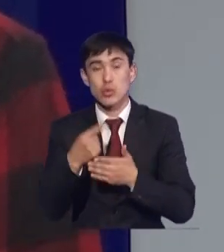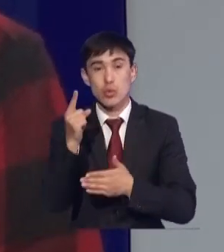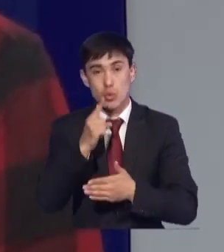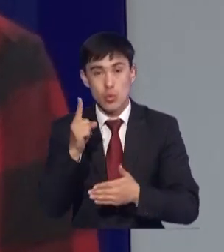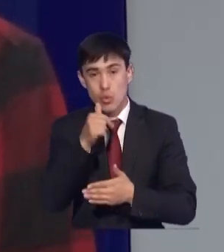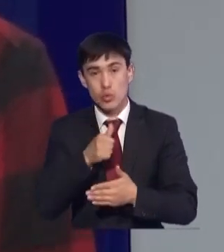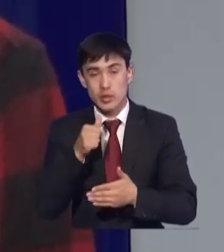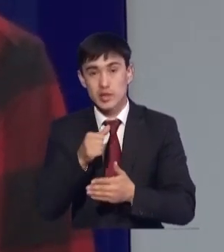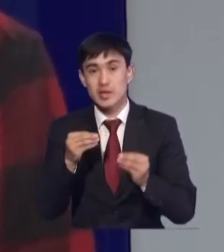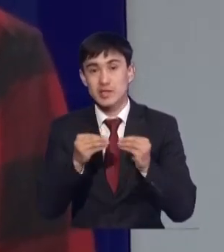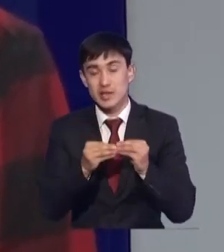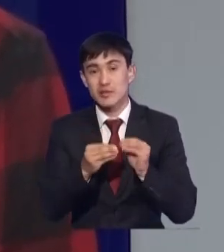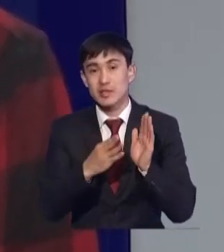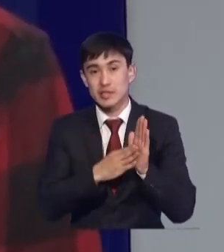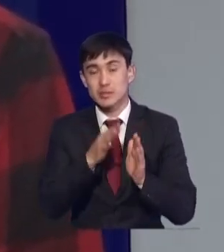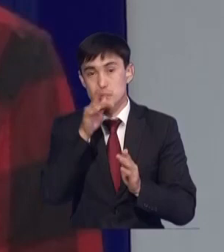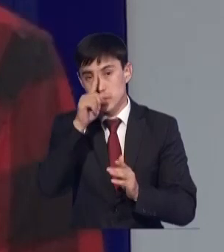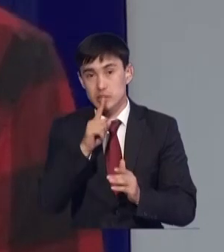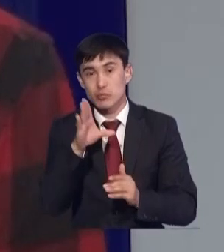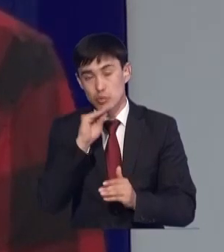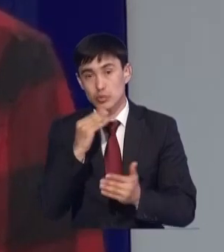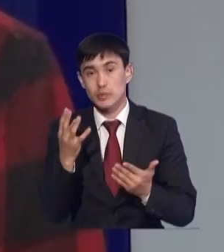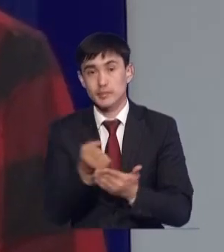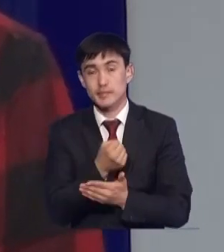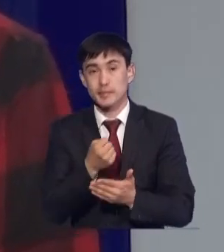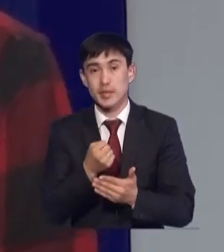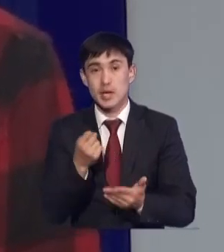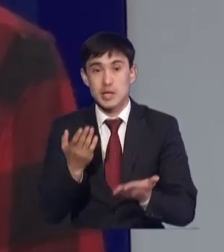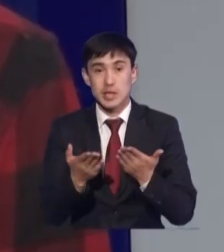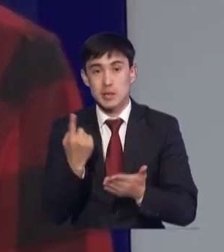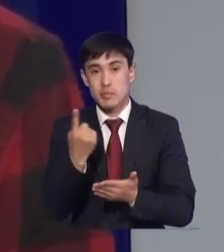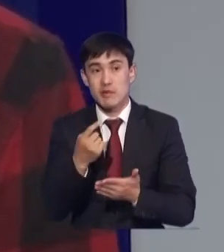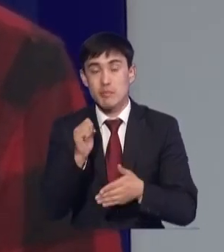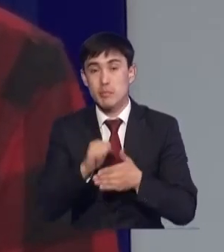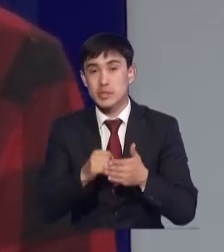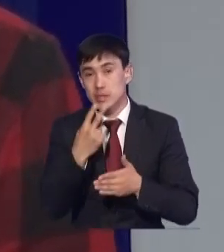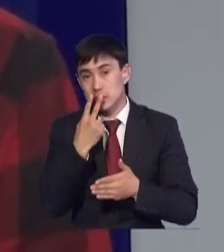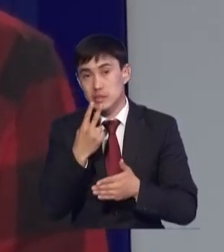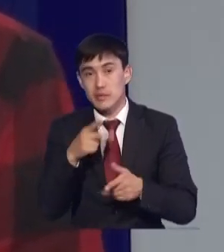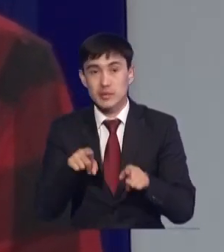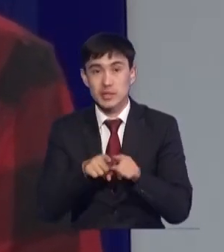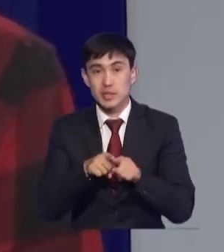есть там 910 месяцев в принципе уже какие-то первые признаки но явные такие признаки